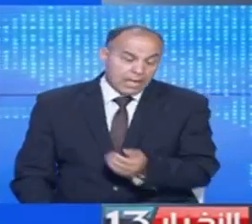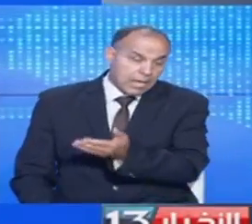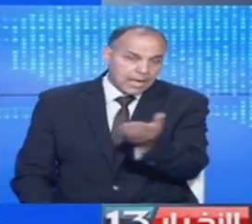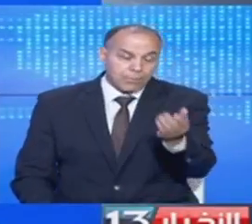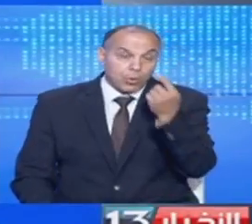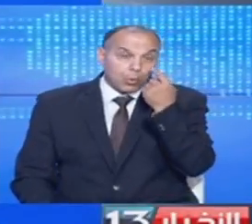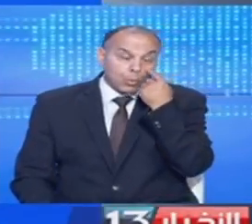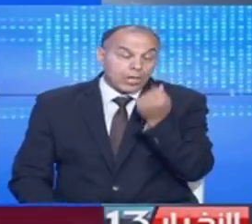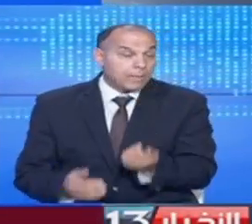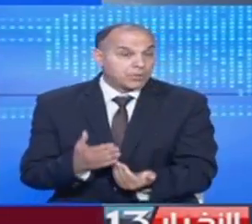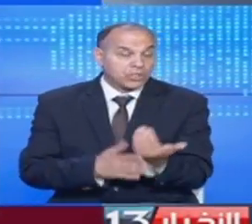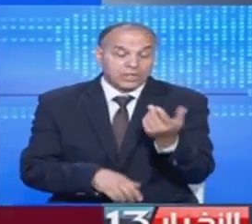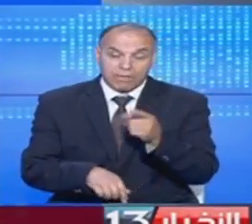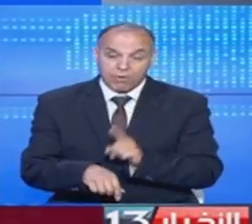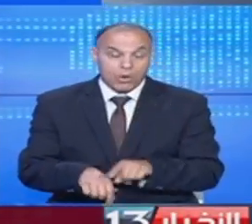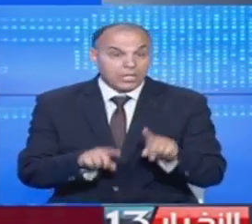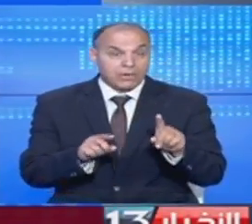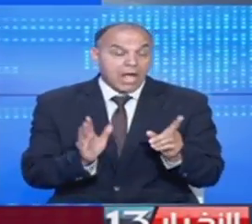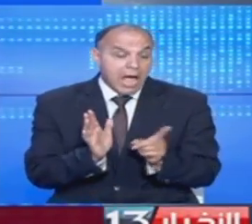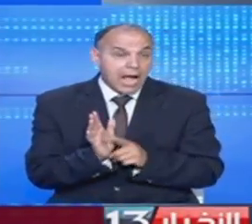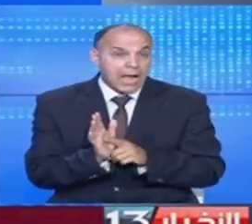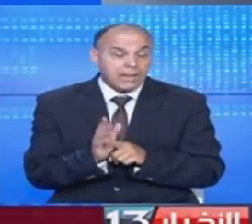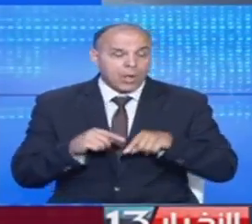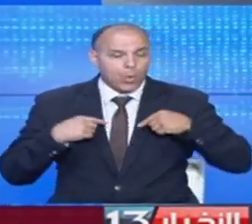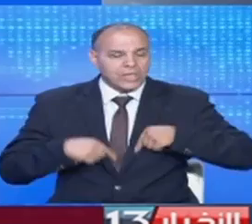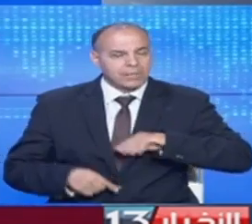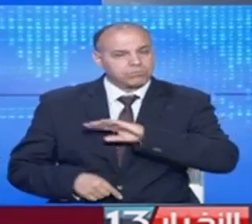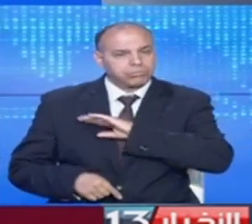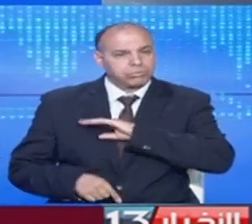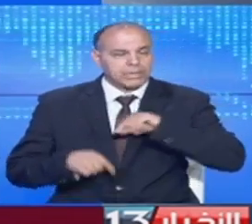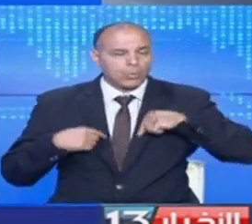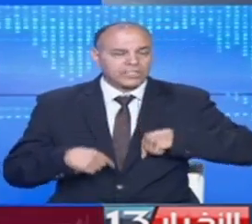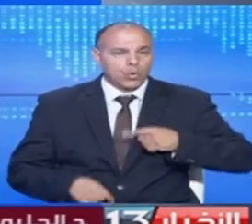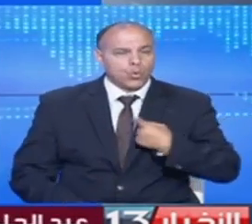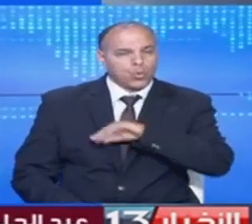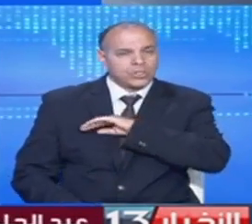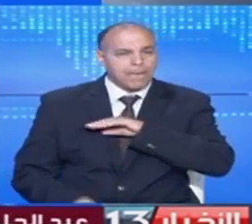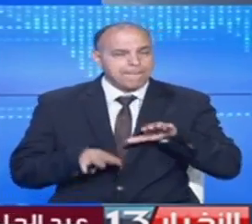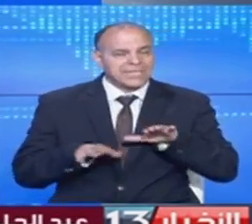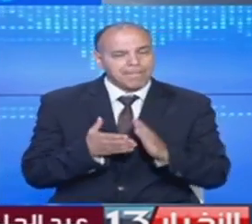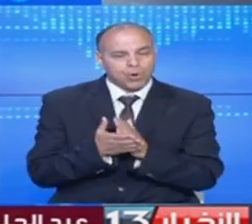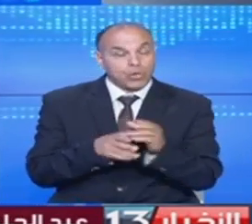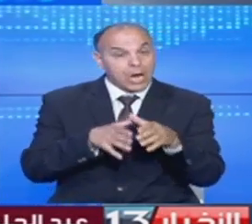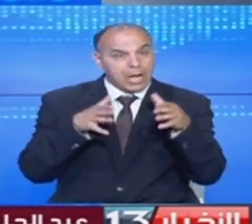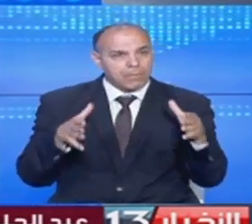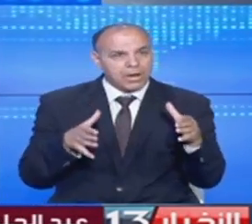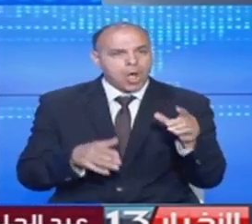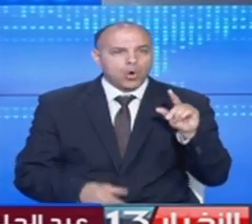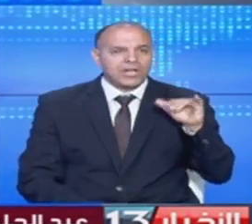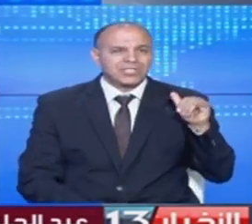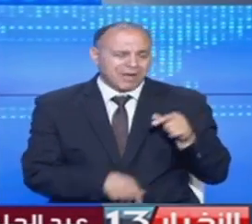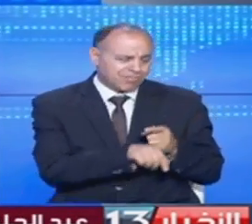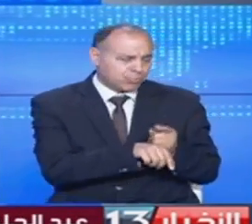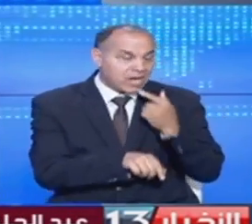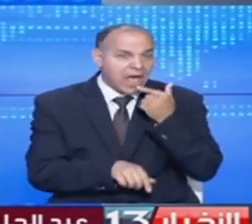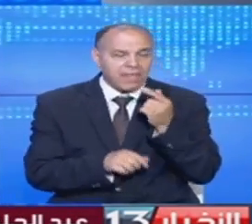أهلا بكم مشاهدين من جديد. أكدت الوزيرة المعتمدة لرئيس الحكومة المكلفة بالمشاريع الكبرى لبنى جريبي منذ